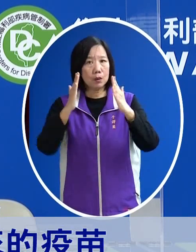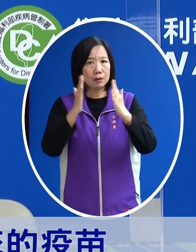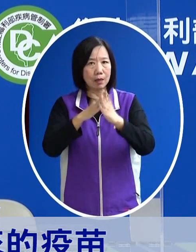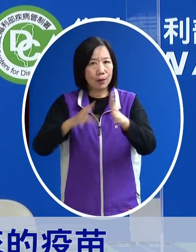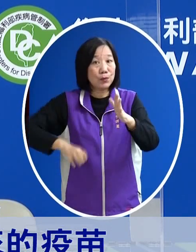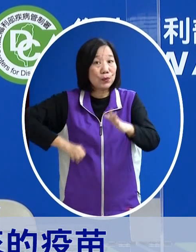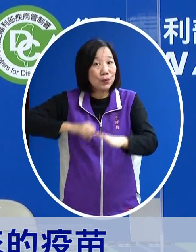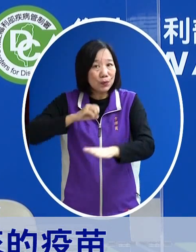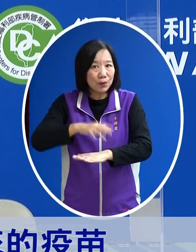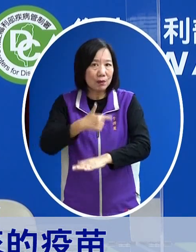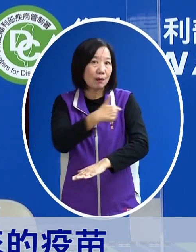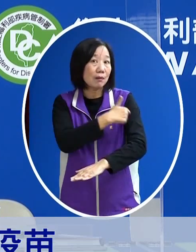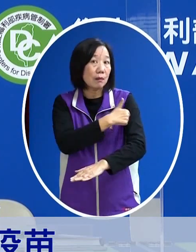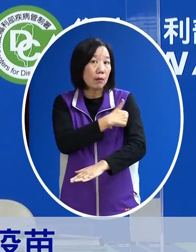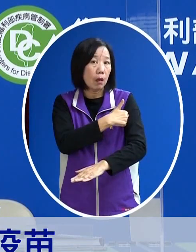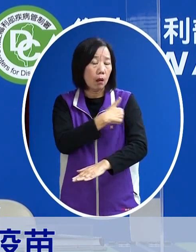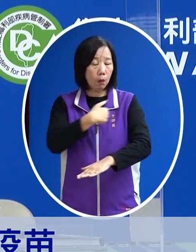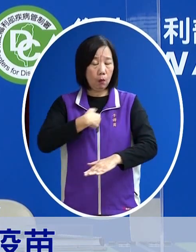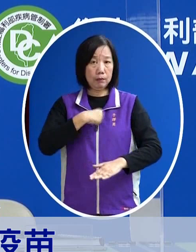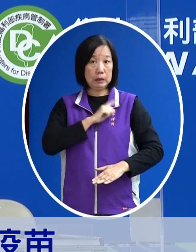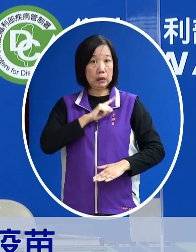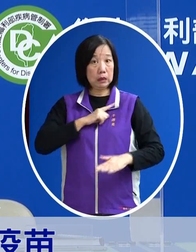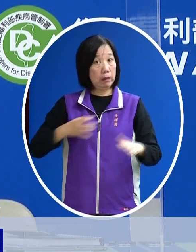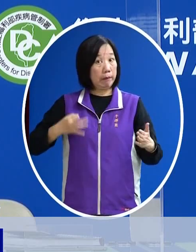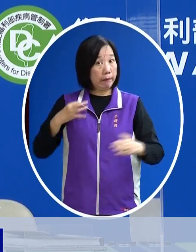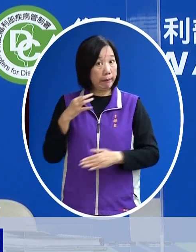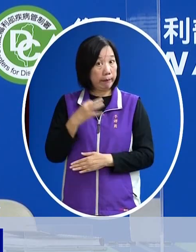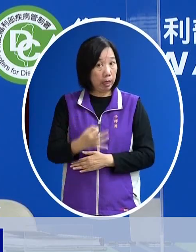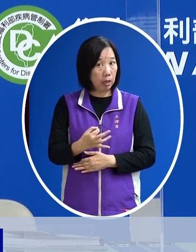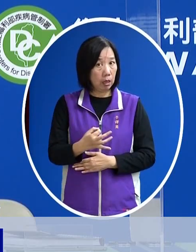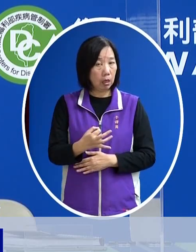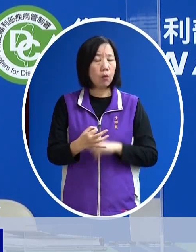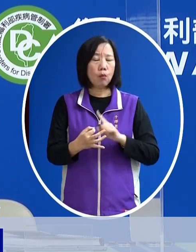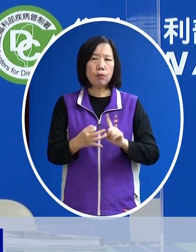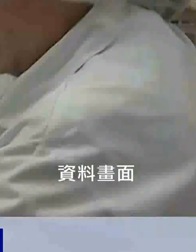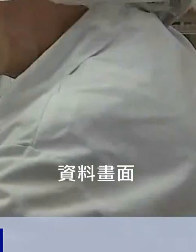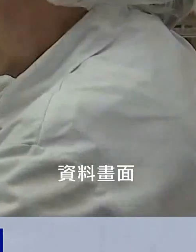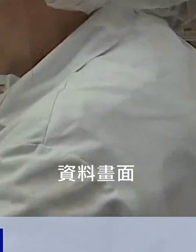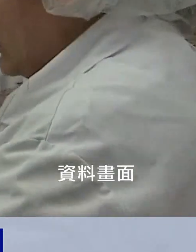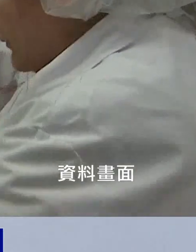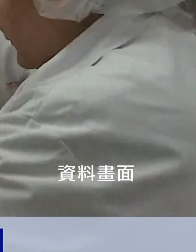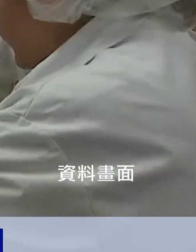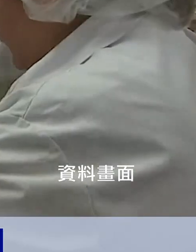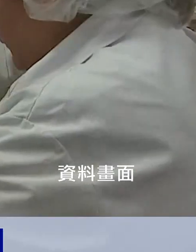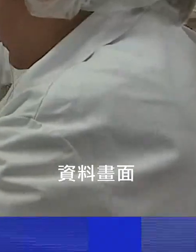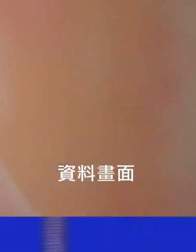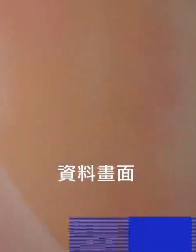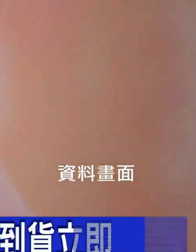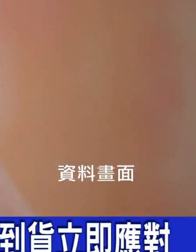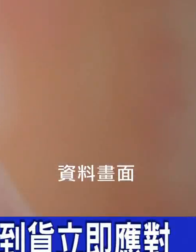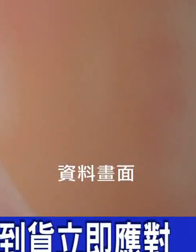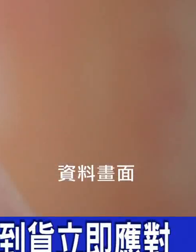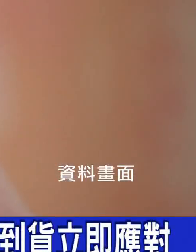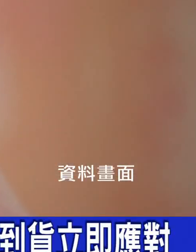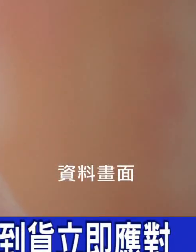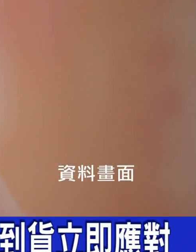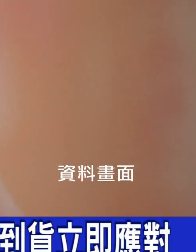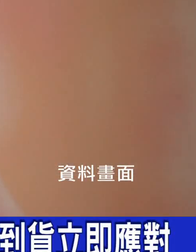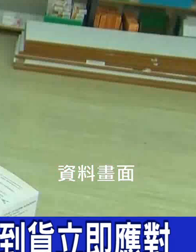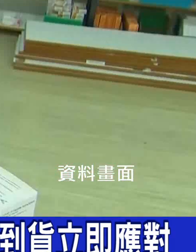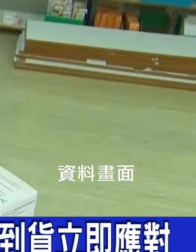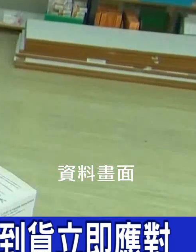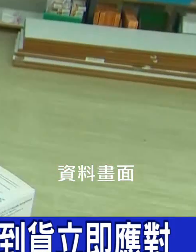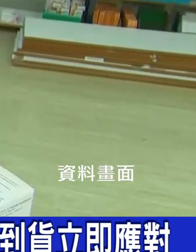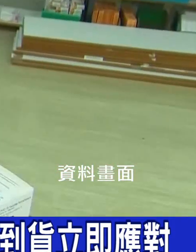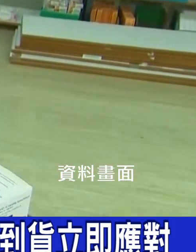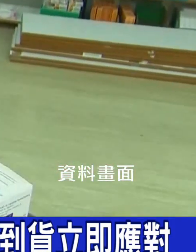的疫苗。那像我们是自己买的疫苗，目前看起来都好像还没有拿到。 强调目前 COVAX 平台持续进行疫苗分配，不